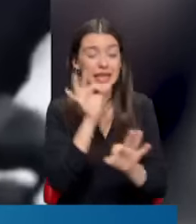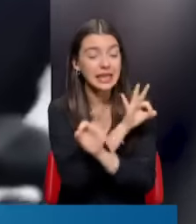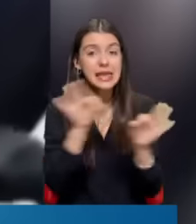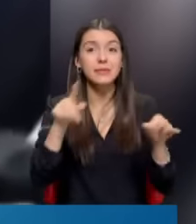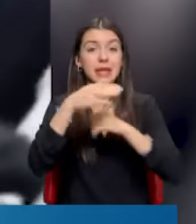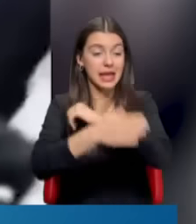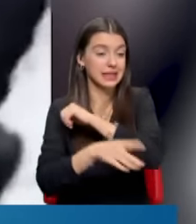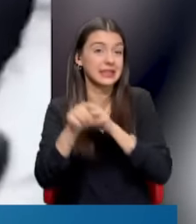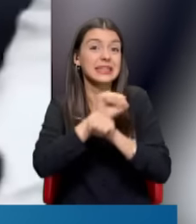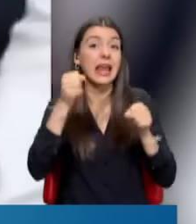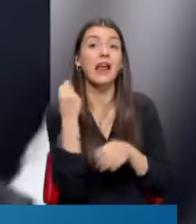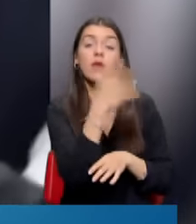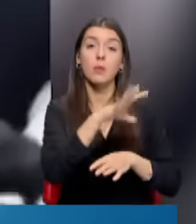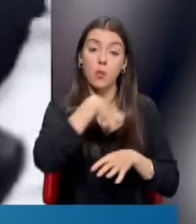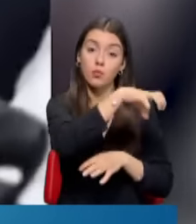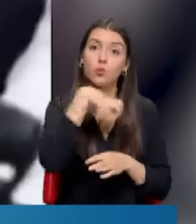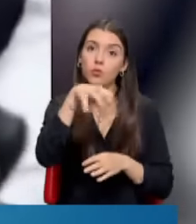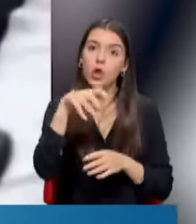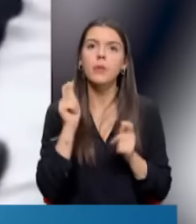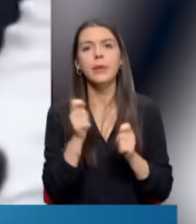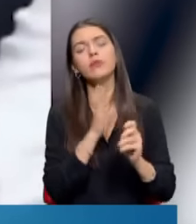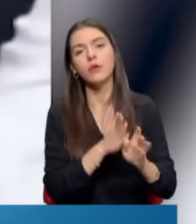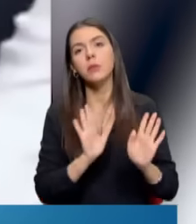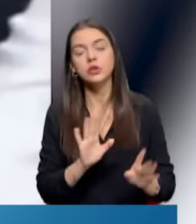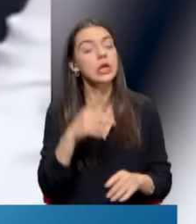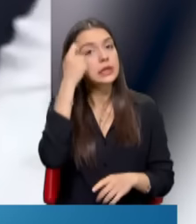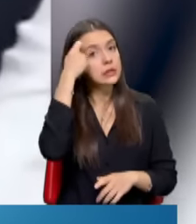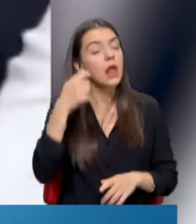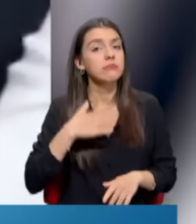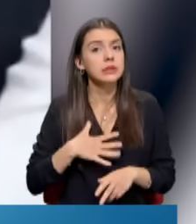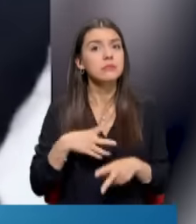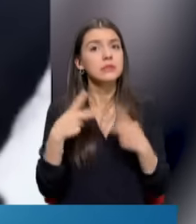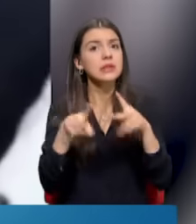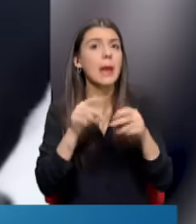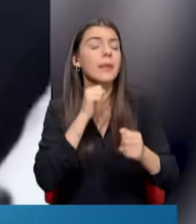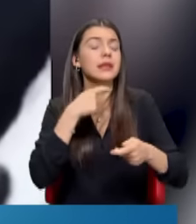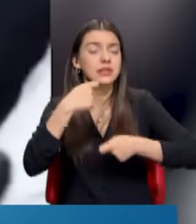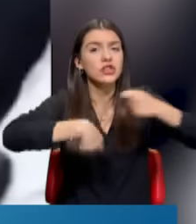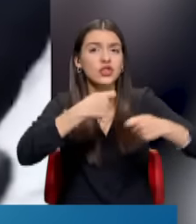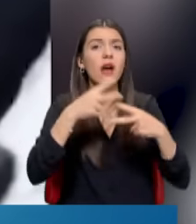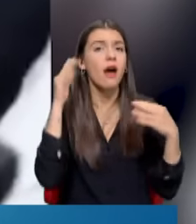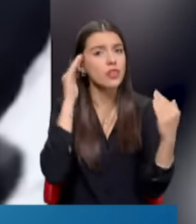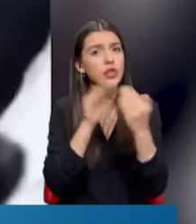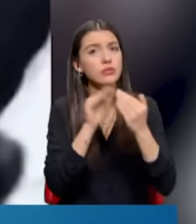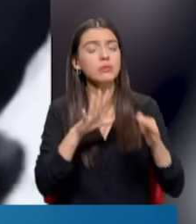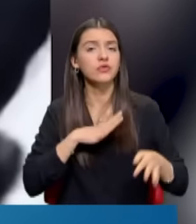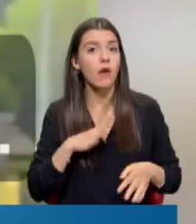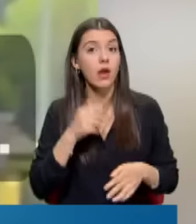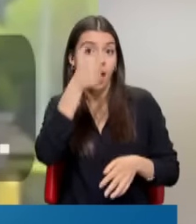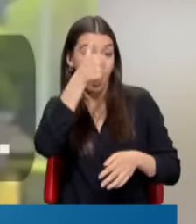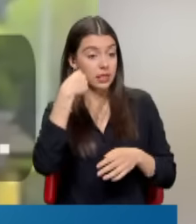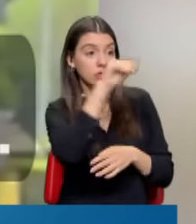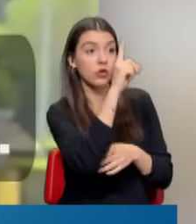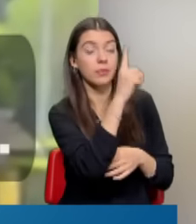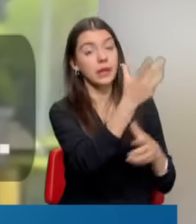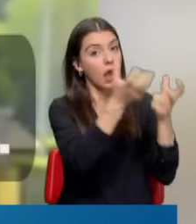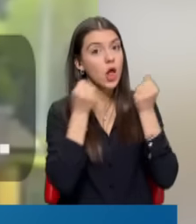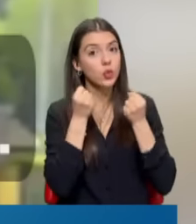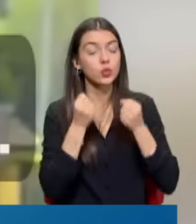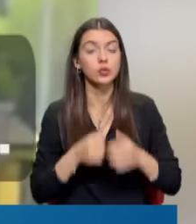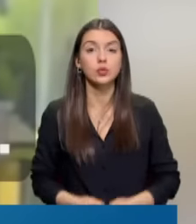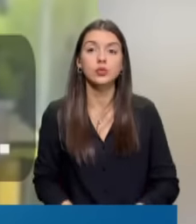vermeyen bölümleriyle ilgili de. Çünkü bizim İsrail serbest ticaret anlaşmamızın olduğu bir ülke. Yani 6 satıp 1 aldığımız bir ülke. Şunu söylemek istiyor